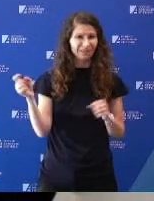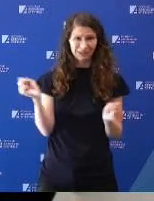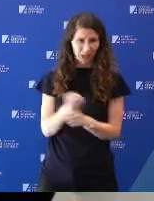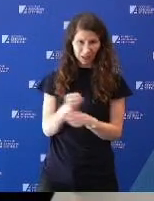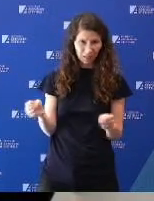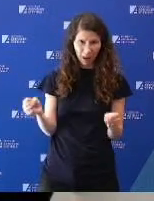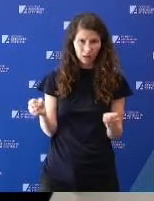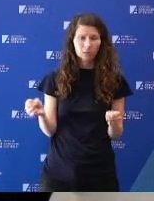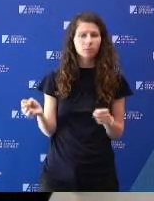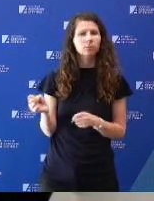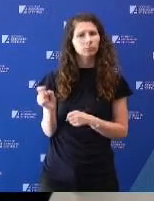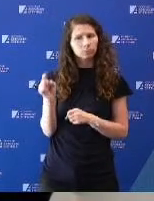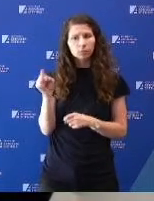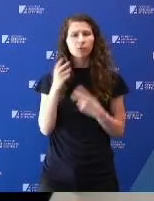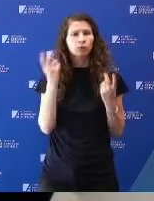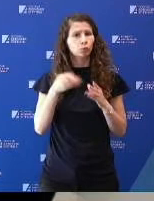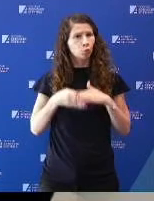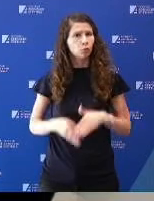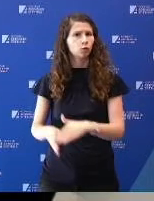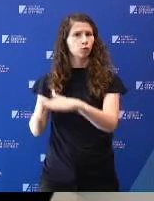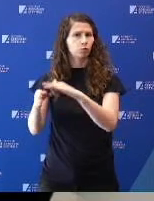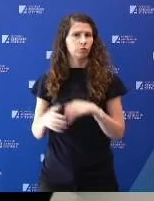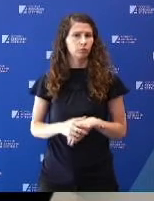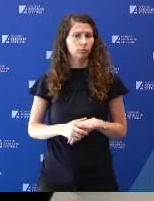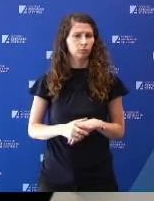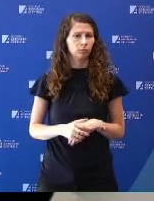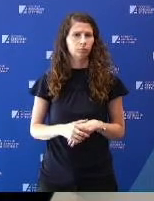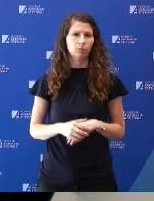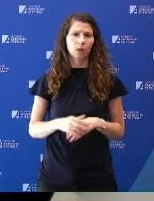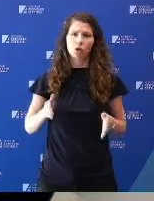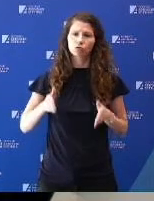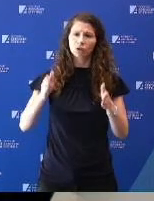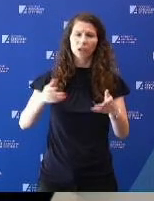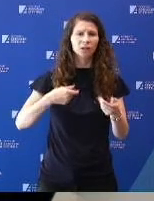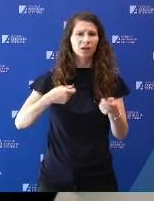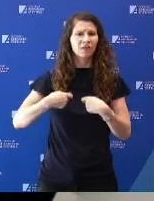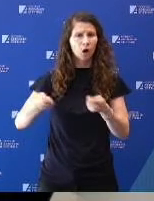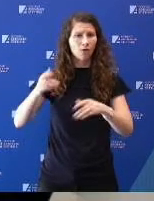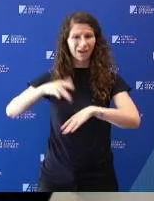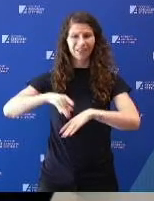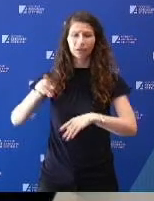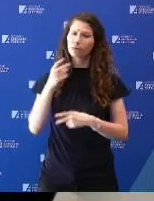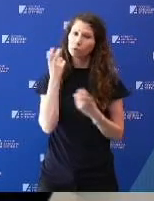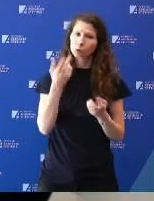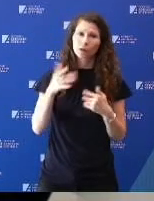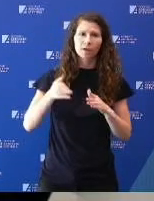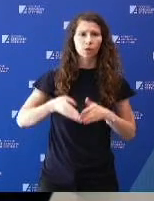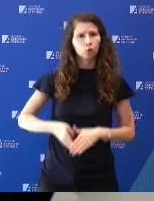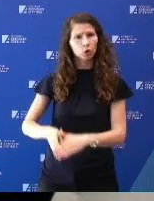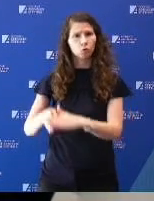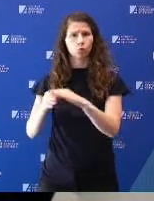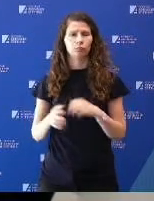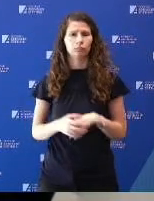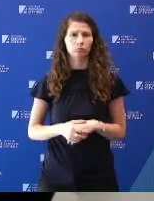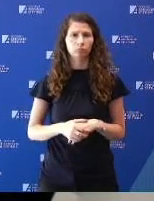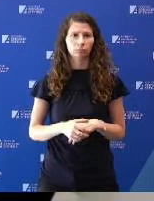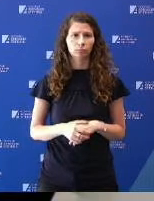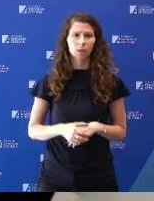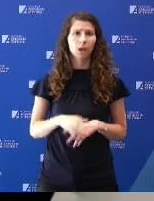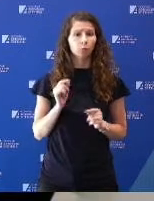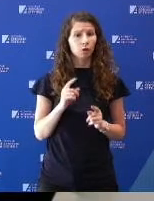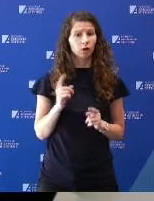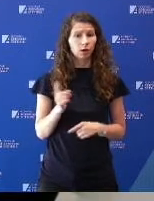hat man dann versucht, die zu unterstützen, auch StraßenverkäuferInnen zu unterstützen. Wir sind